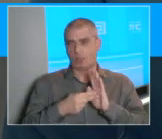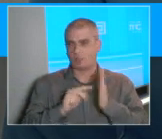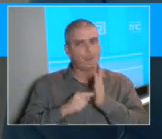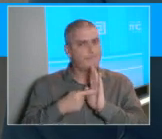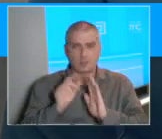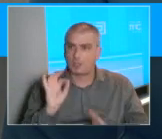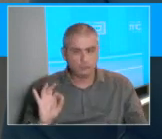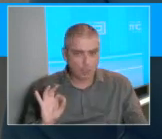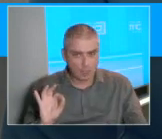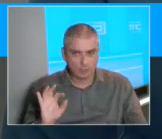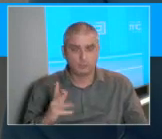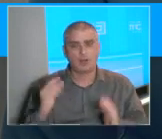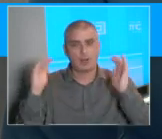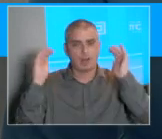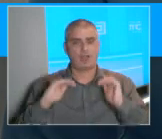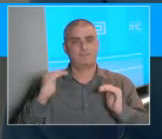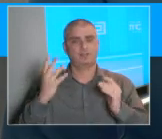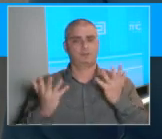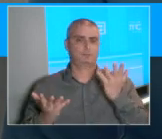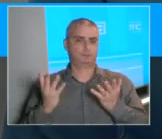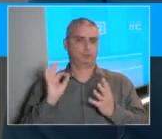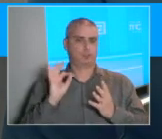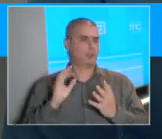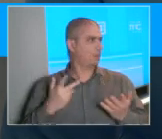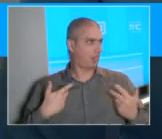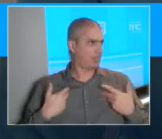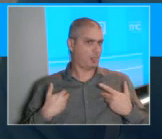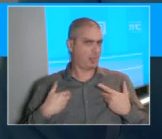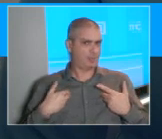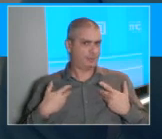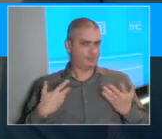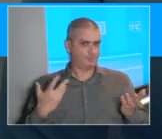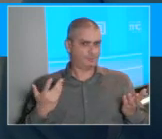שהמטרה שלו היא להפחית את המשקל הציבורי של חוות הדעת. אבל אין בכך